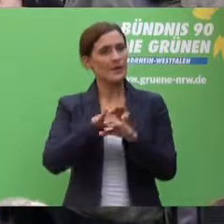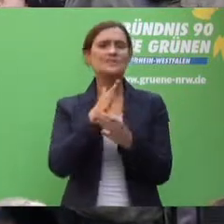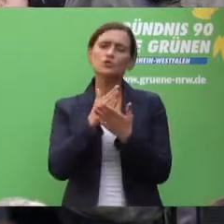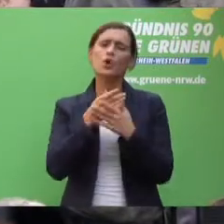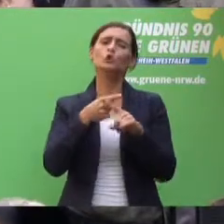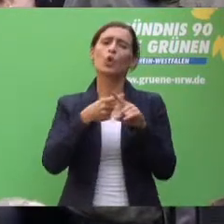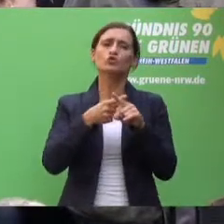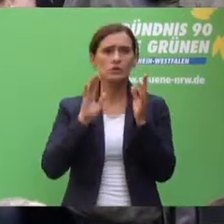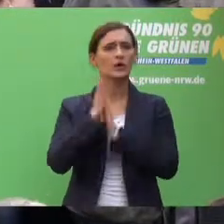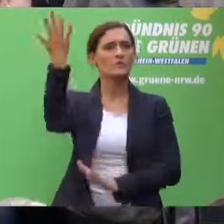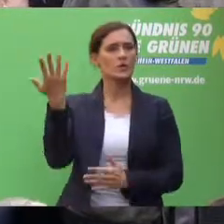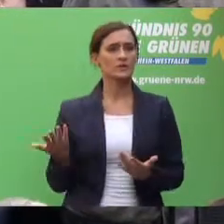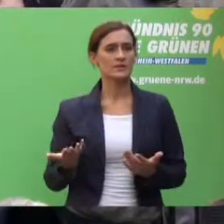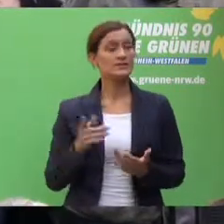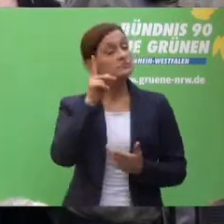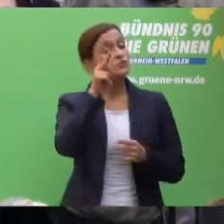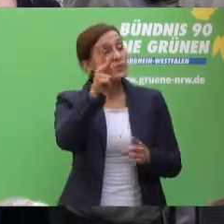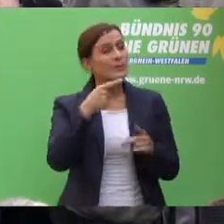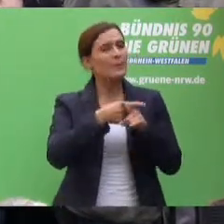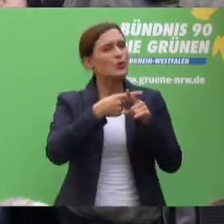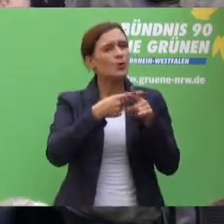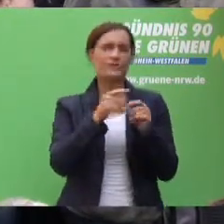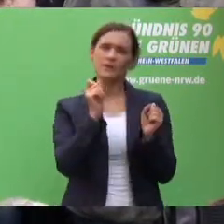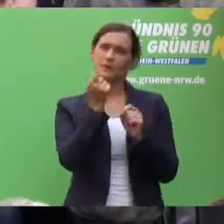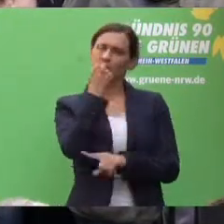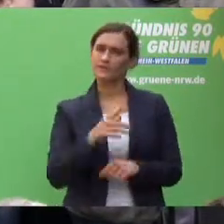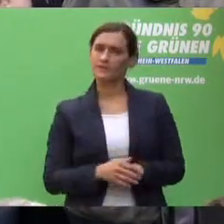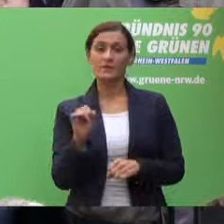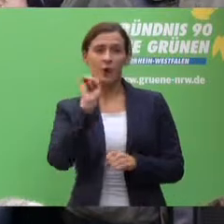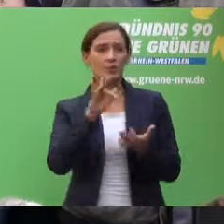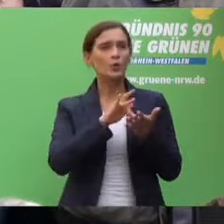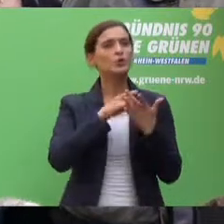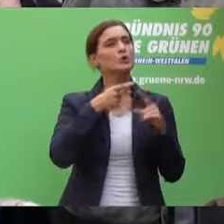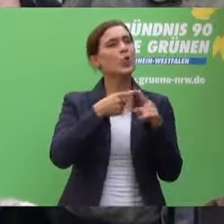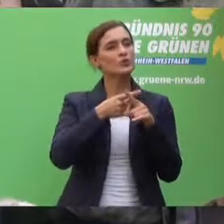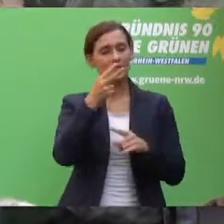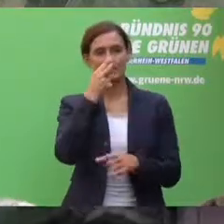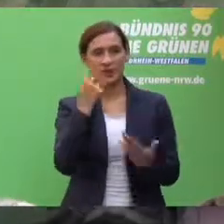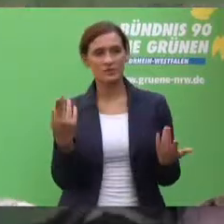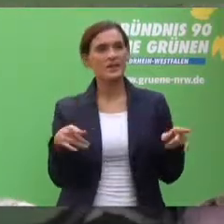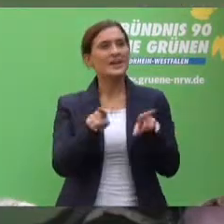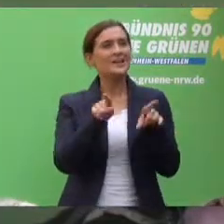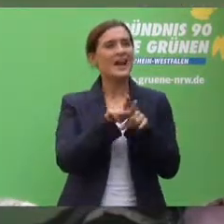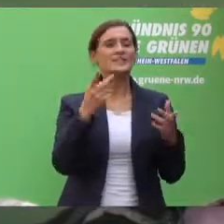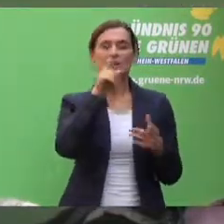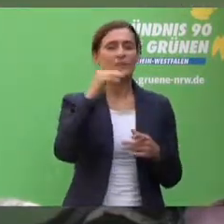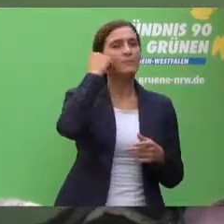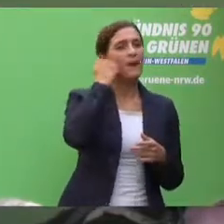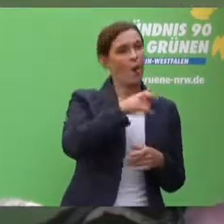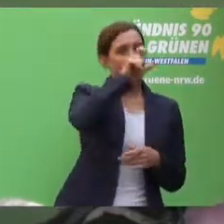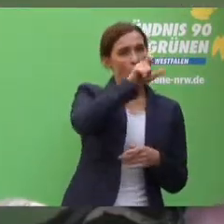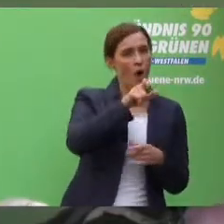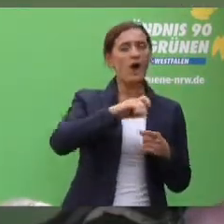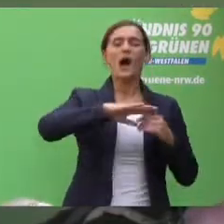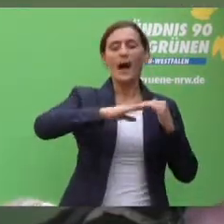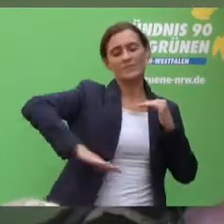Und ich sage Ihnen, mit dem Durchschnitt ist das tückisch. Mit dem Durchschnitt ist das so, wie mit dem Bauer, der am Teich steht, sich die Haare